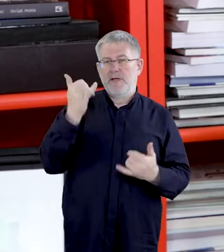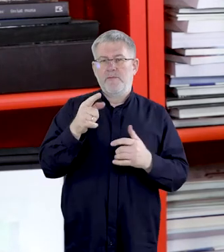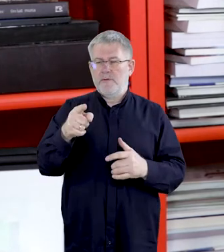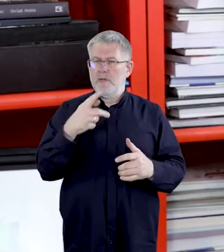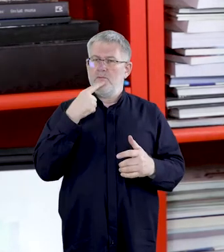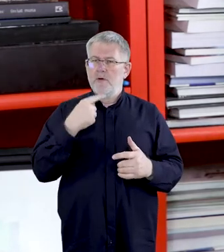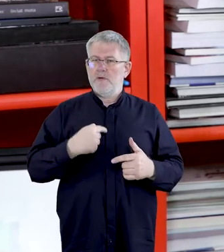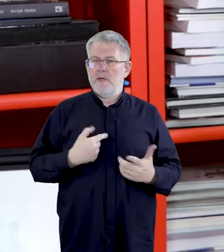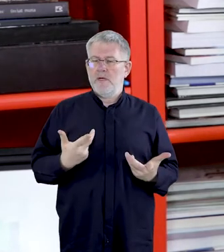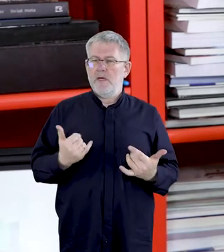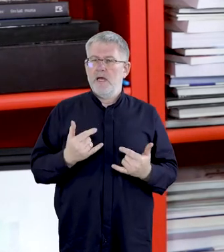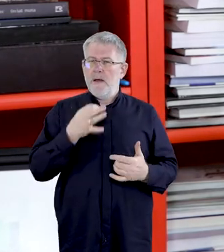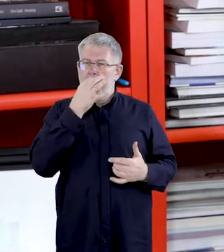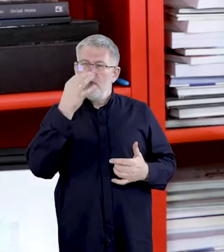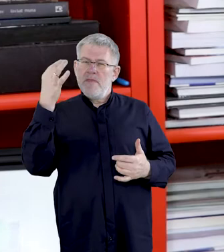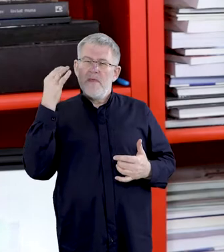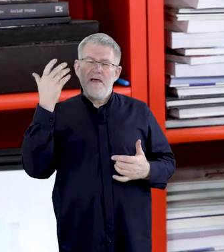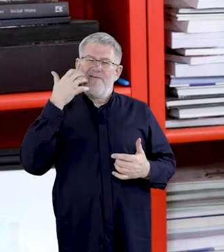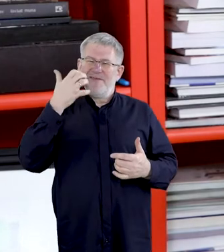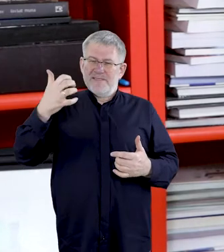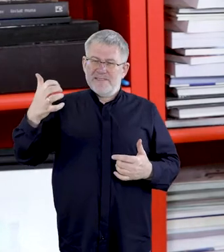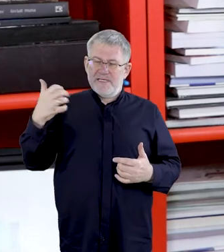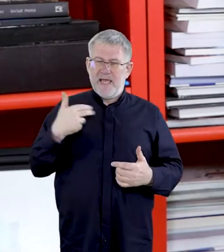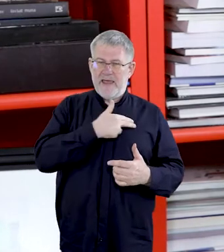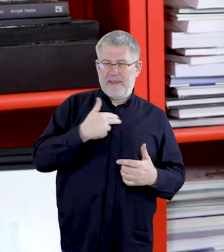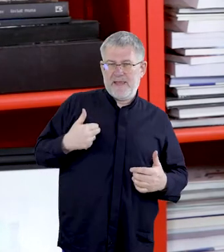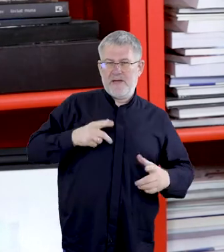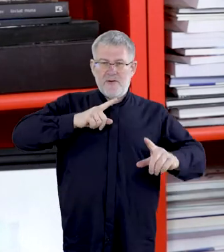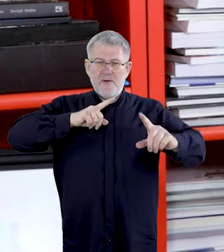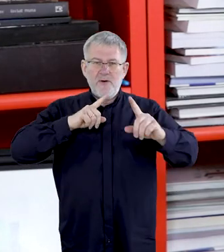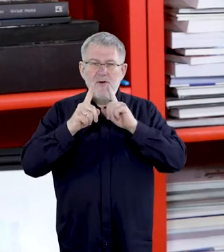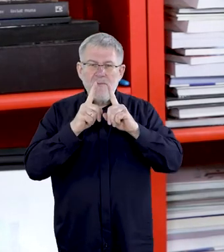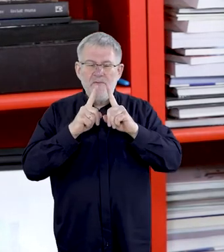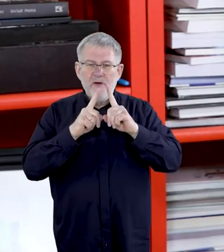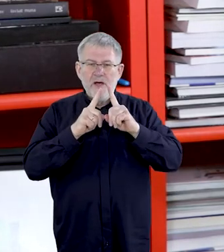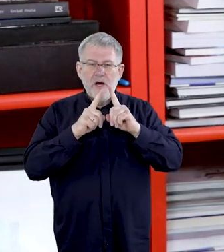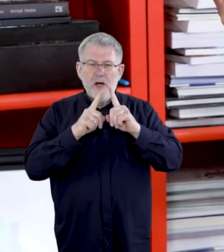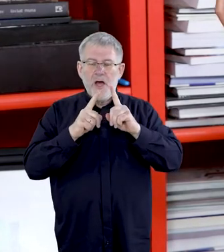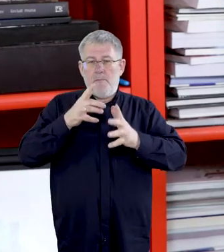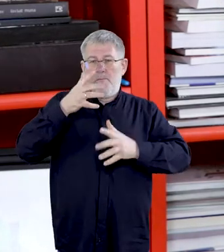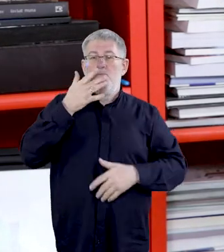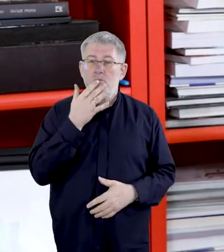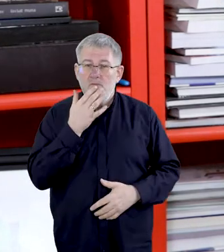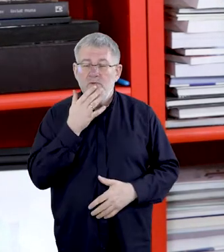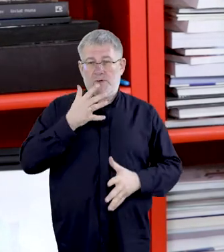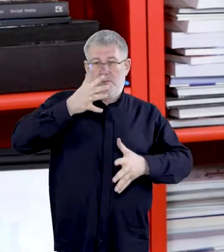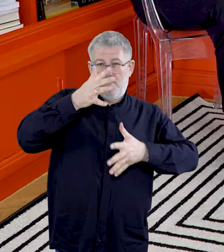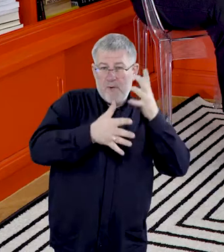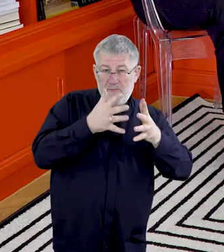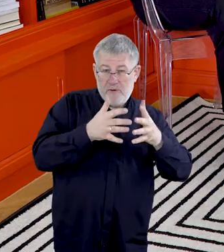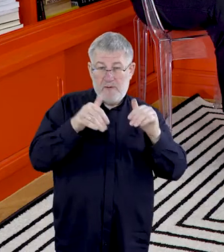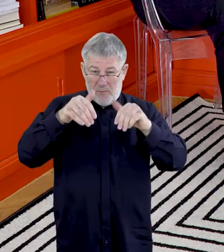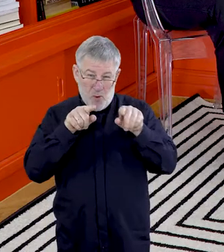uświadomiłaś mi jedną rzecz, bo pytałam się ciebie wcześniej, czy możesz naszą rozmowę jednocześnie tłumaczyć, kiedy będziemy rozmawiać na język